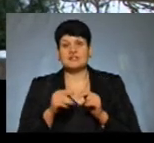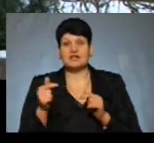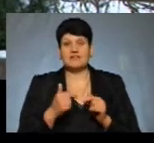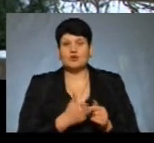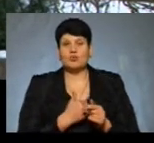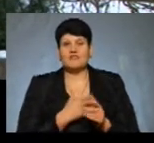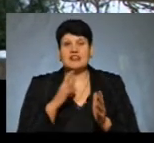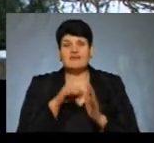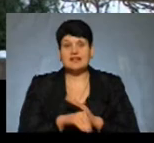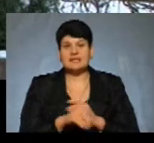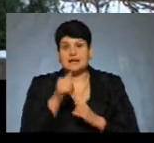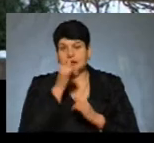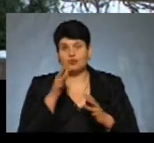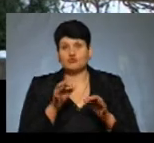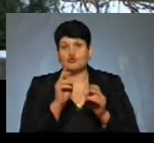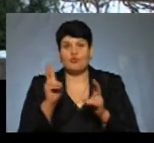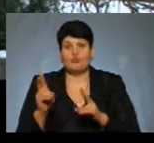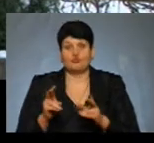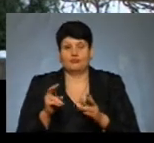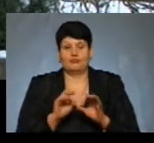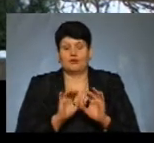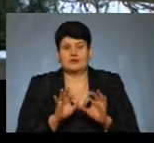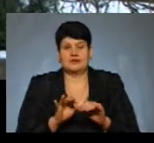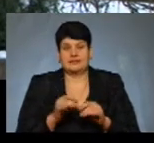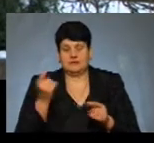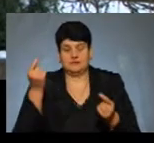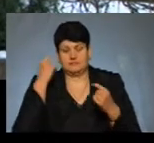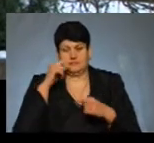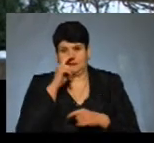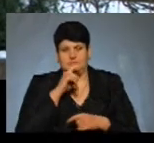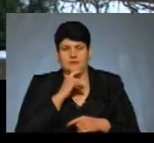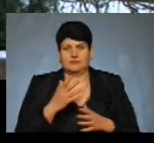я не можу пояснити ні одному своєму учаснику. Це не вкладається в голові взагалі. Ми зараз